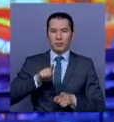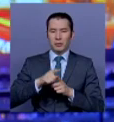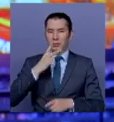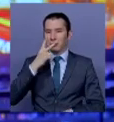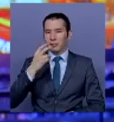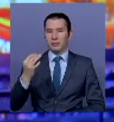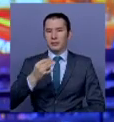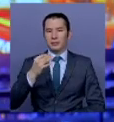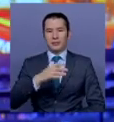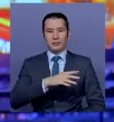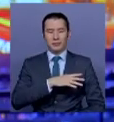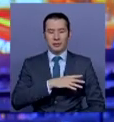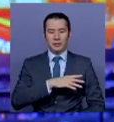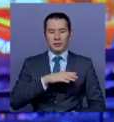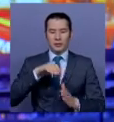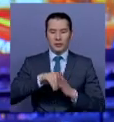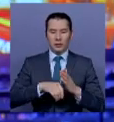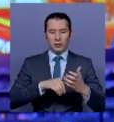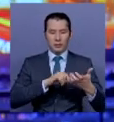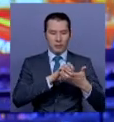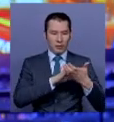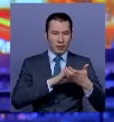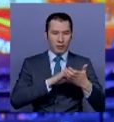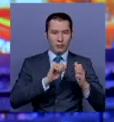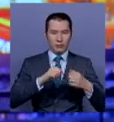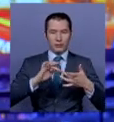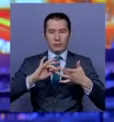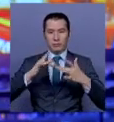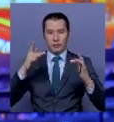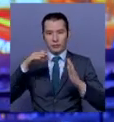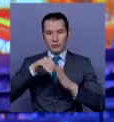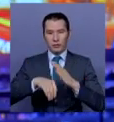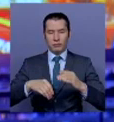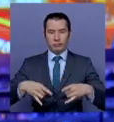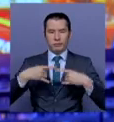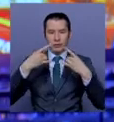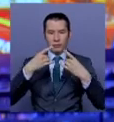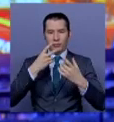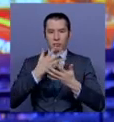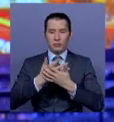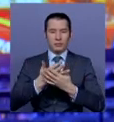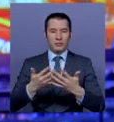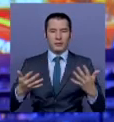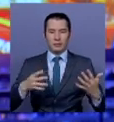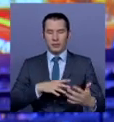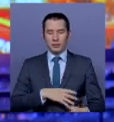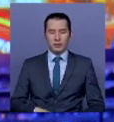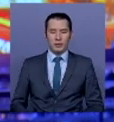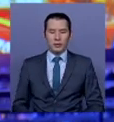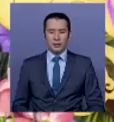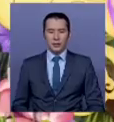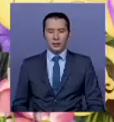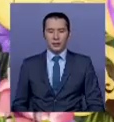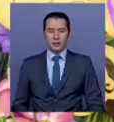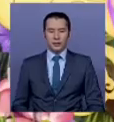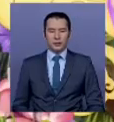қызықтыруда. Бүлдіршіндер гаджеттерден сансыз ақпараттарды алып, интернет желісінен түрлі бейне жазбалар көруге мүмкіндік алды.